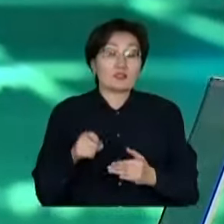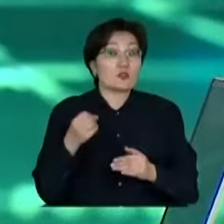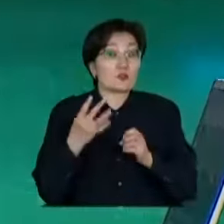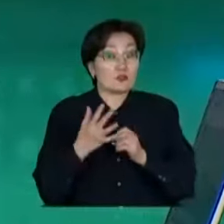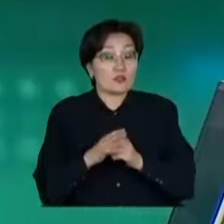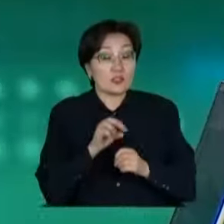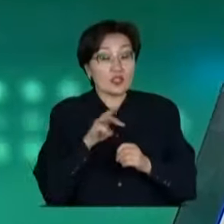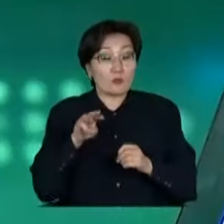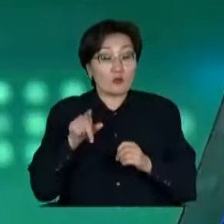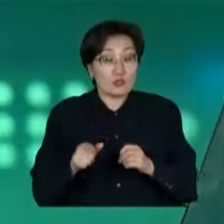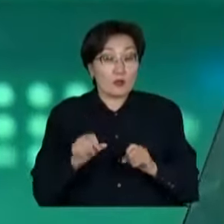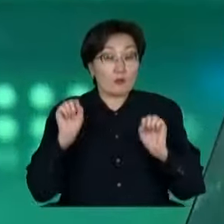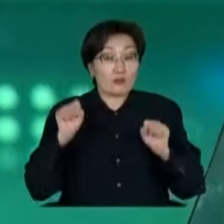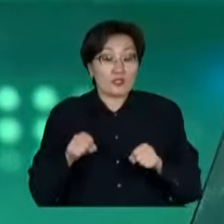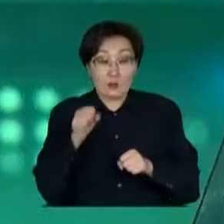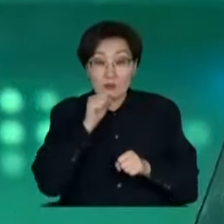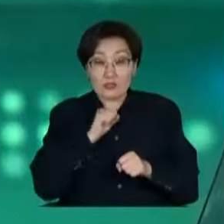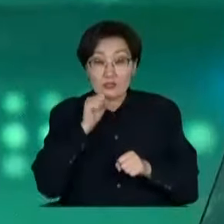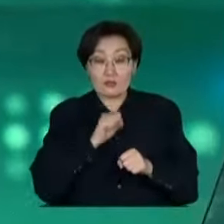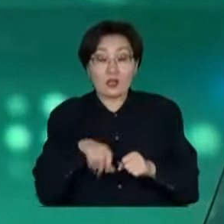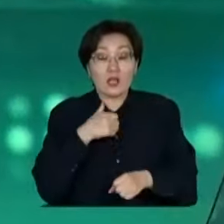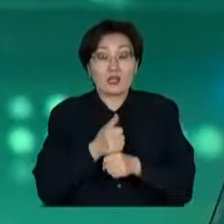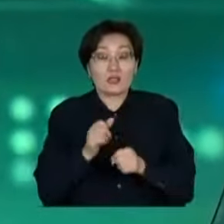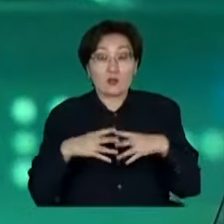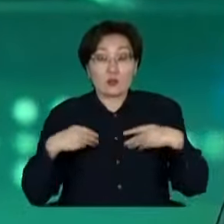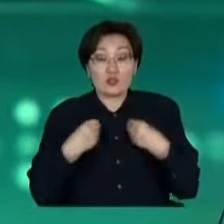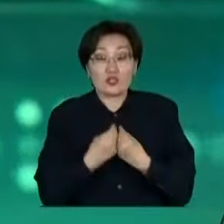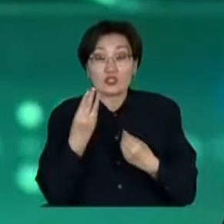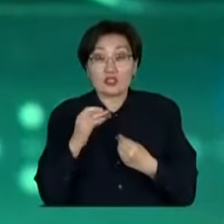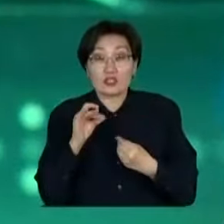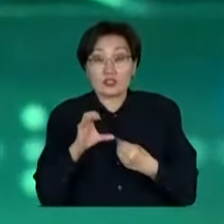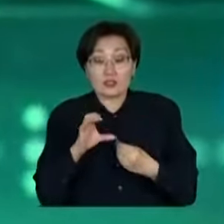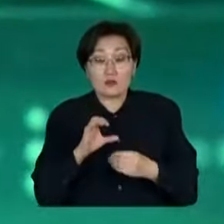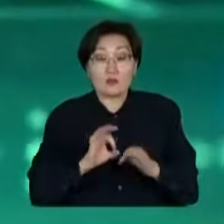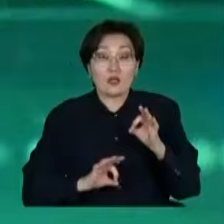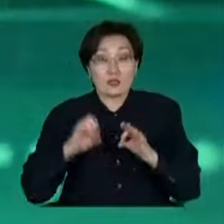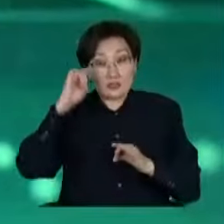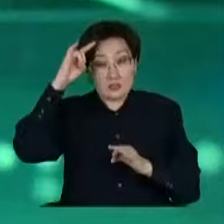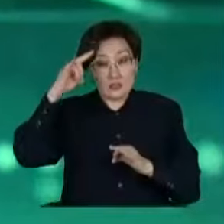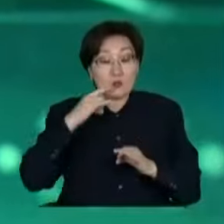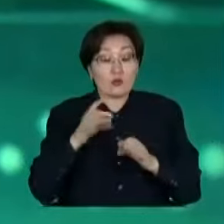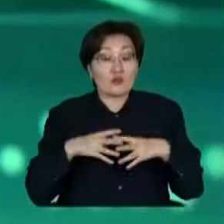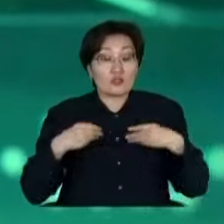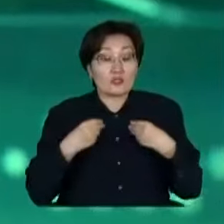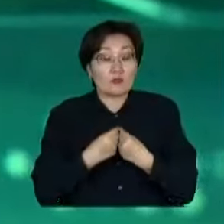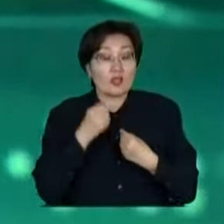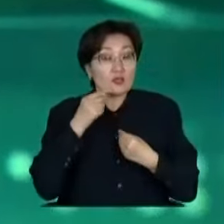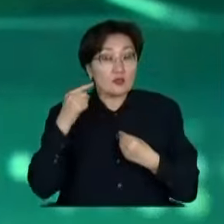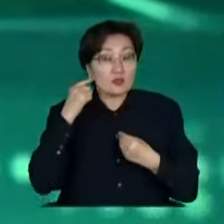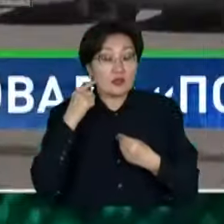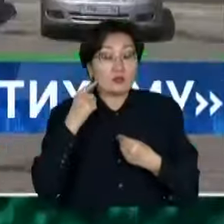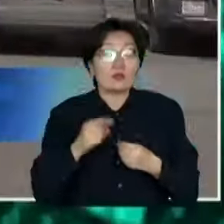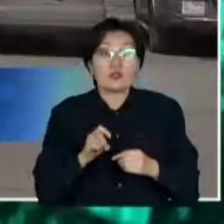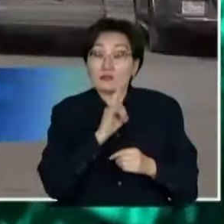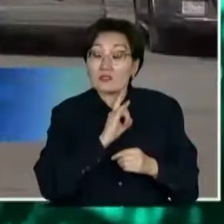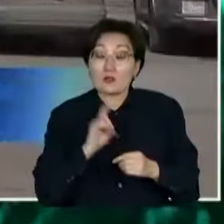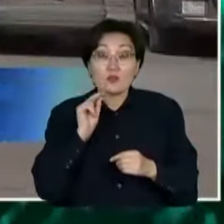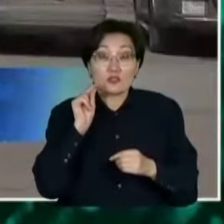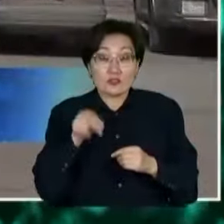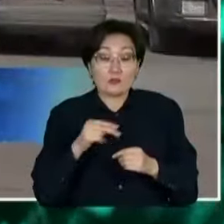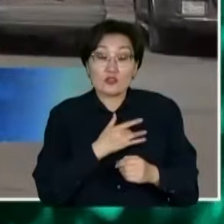115 миллионов тенге могла похитить глава фонда ШығыС Казахстанского общества глухих на востоке республики. Женщину подозревают